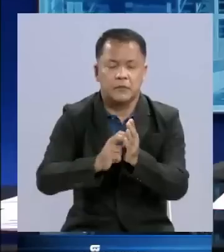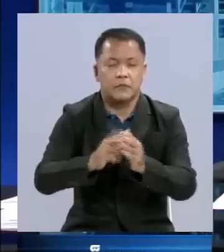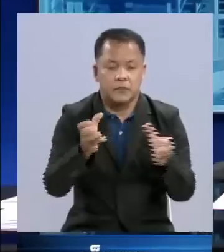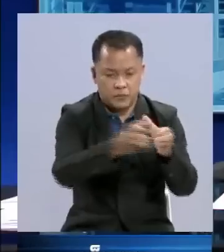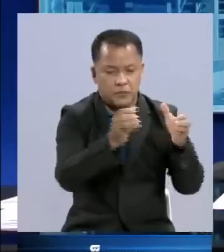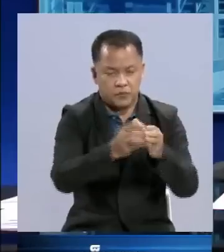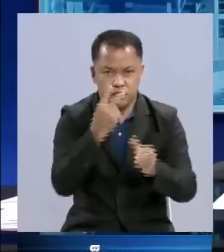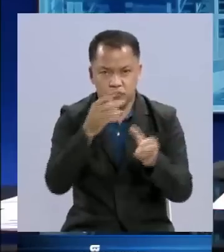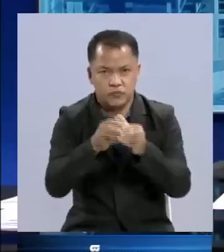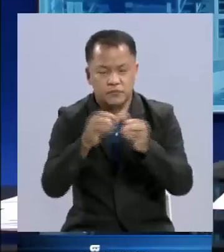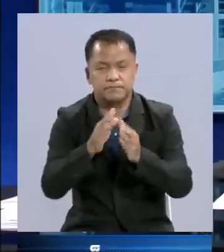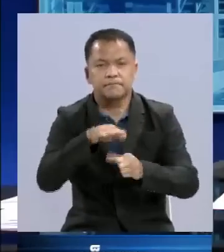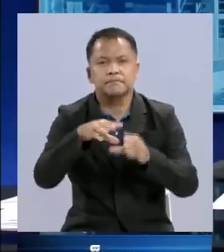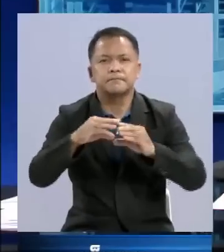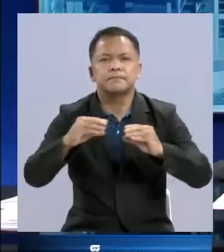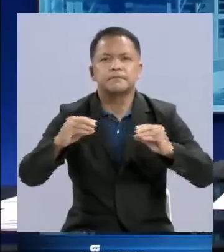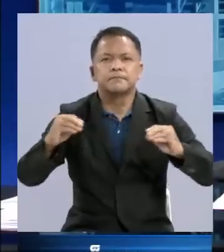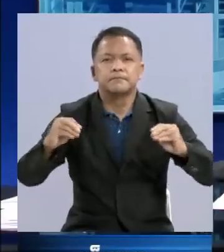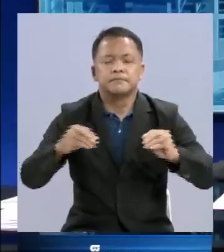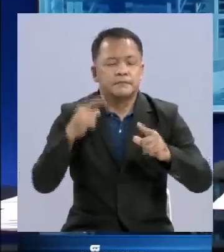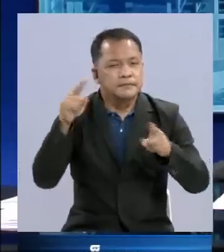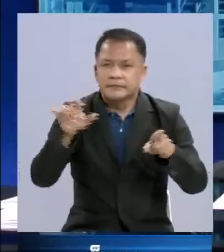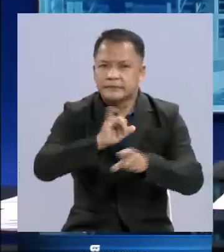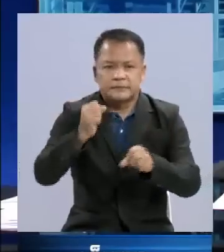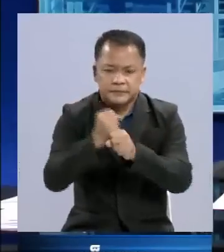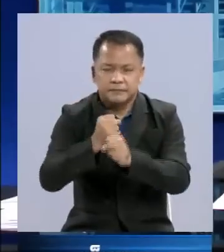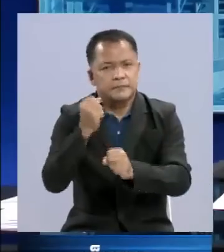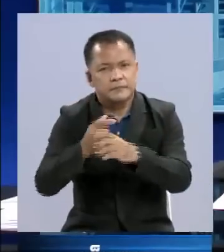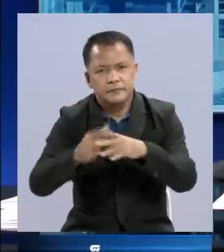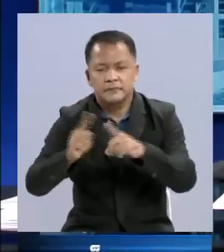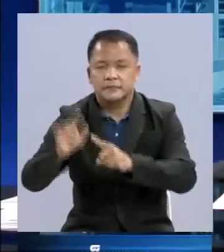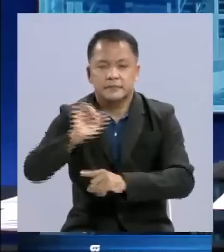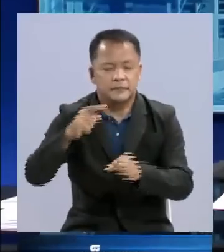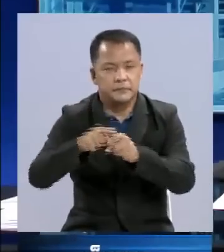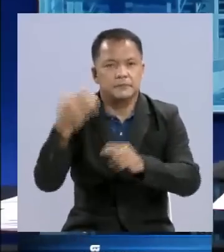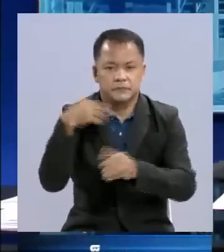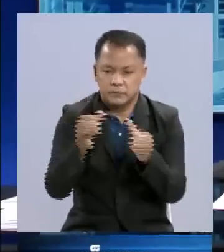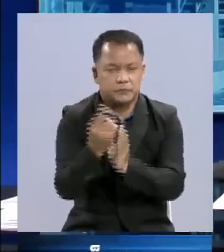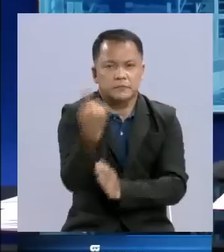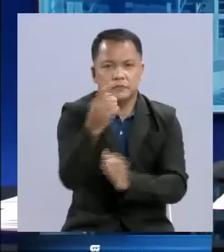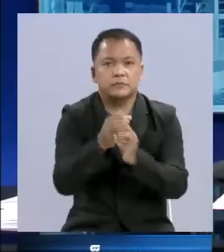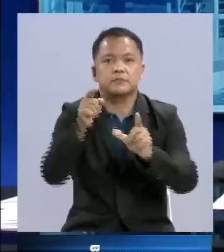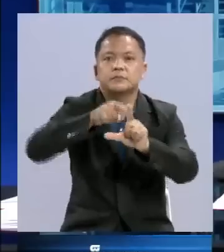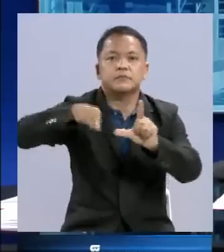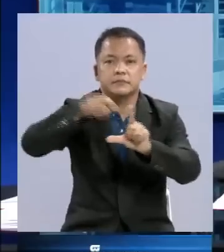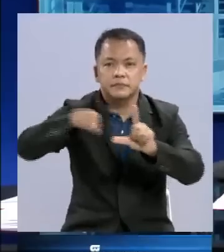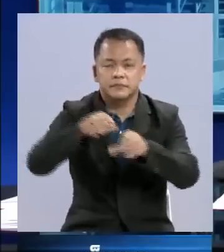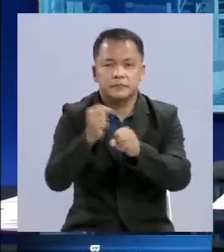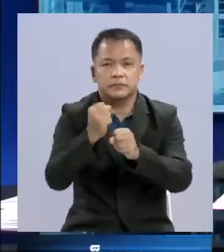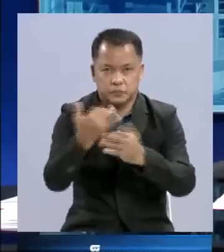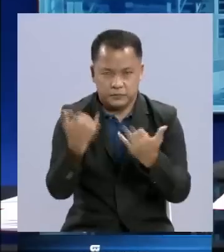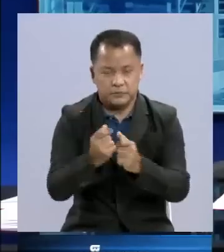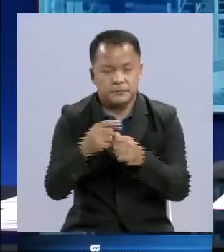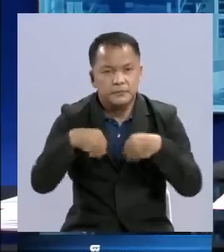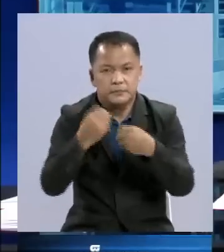รรคก็ดูจะออกทรงนิ่งๆไม่ได้ขับเคลื่อนหรือว่าแอคชั่นอะไรมากคงจะมีอยู่พรรคเดียวก็คือพรรคก้าวไกลที่ตอนนี้